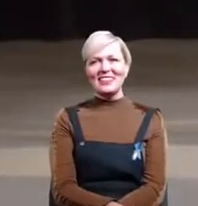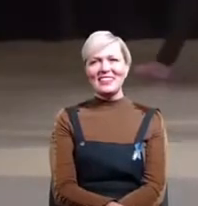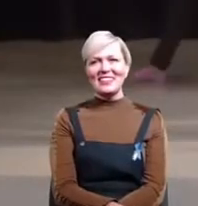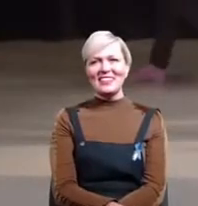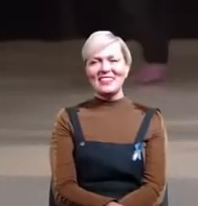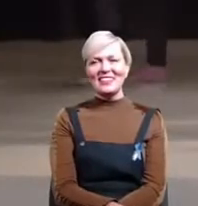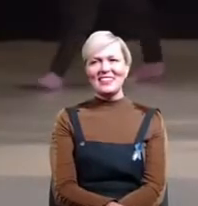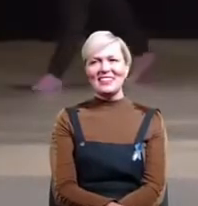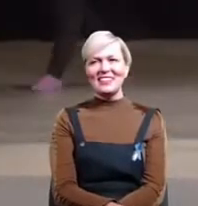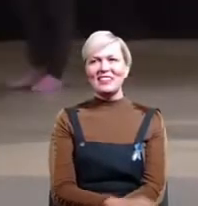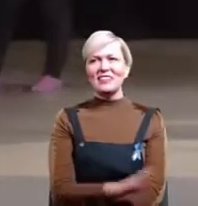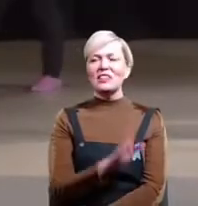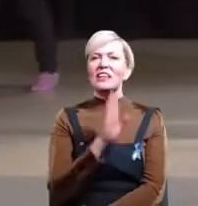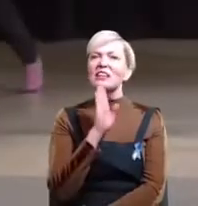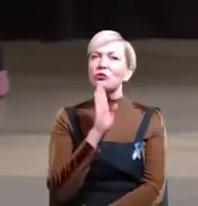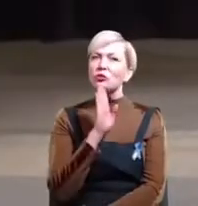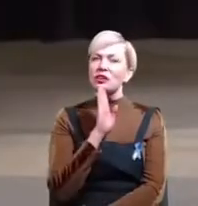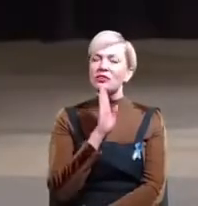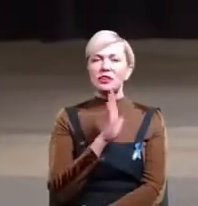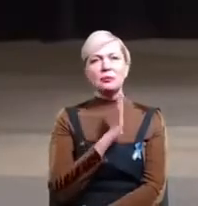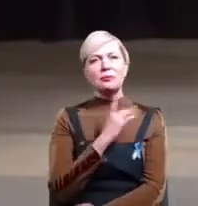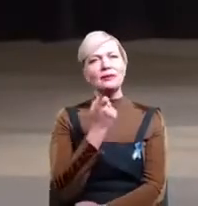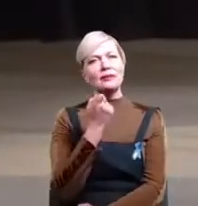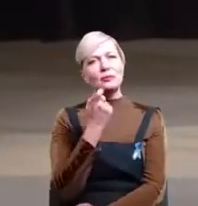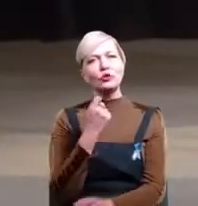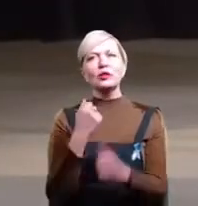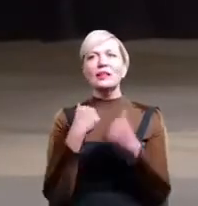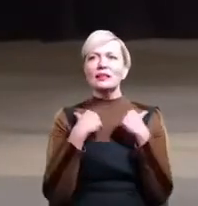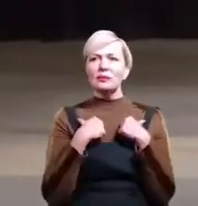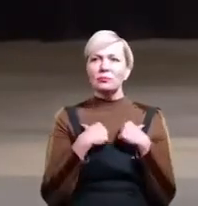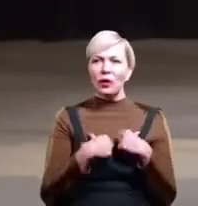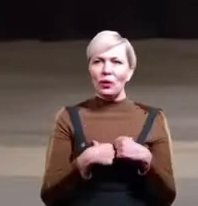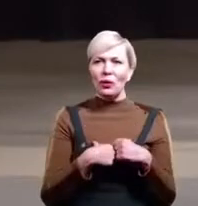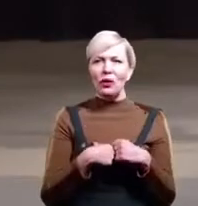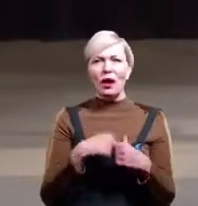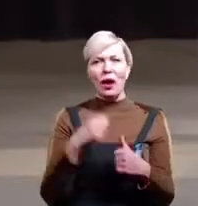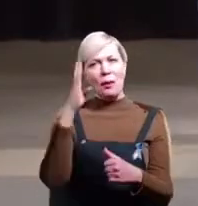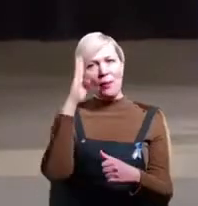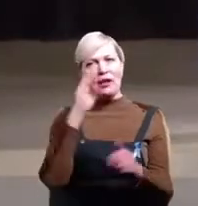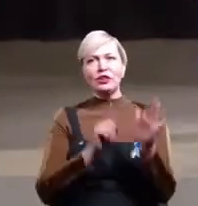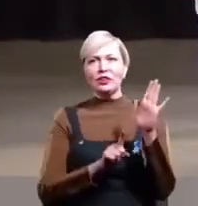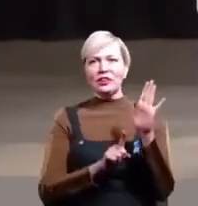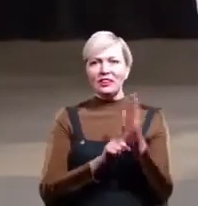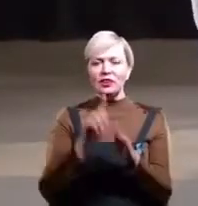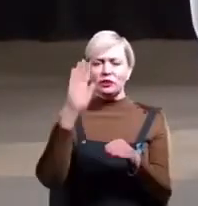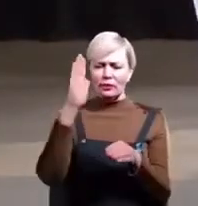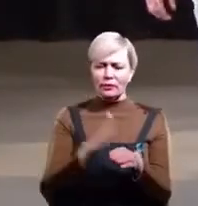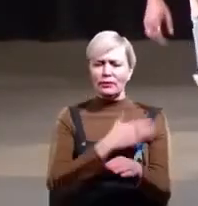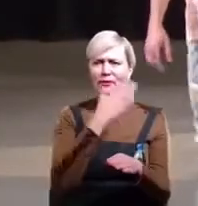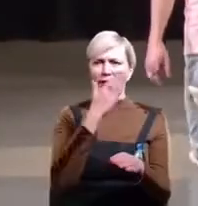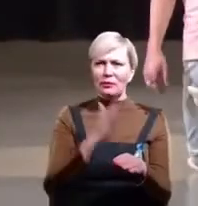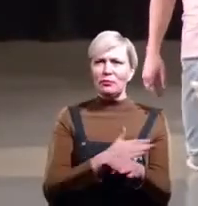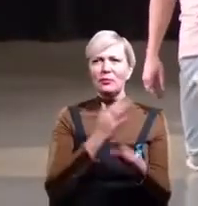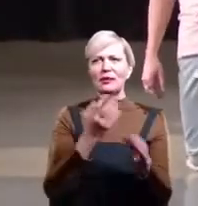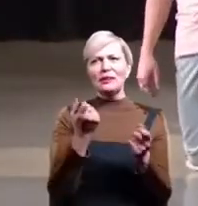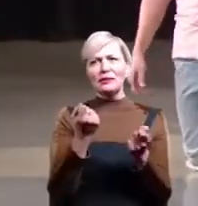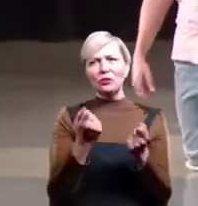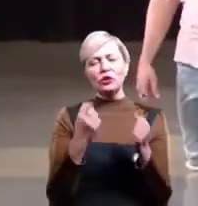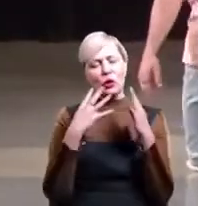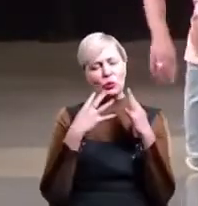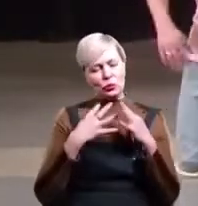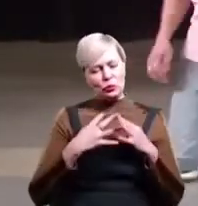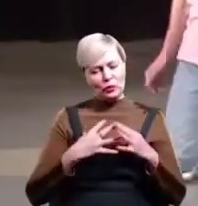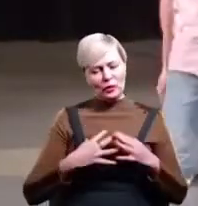Девочки чуть-чуть делают спокойней. Вы начинаете загонять темп просто. Чуть-чуть успокойтесь.